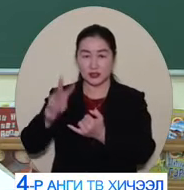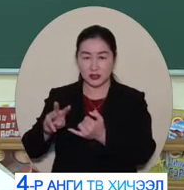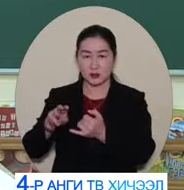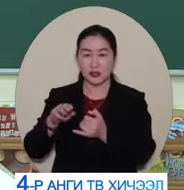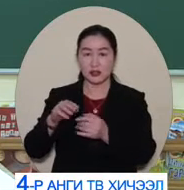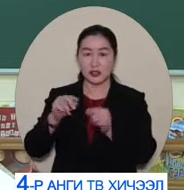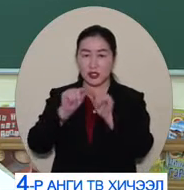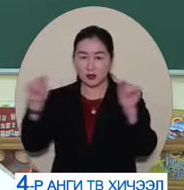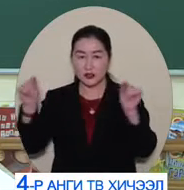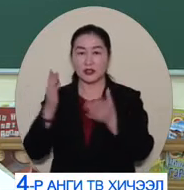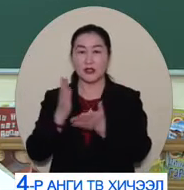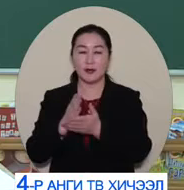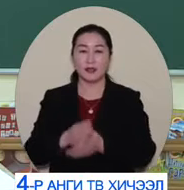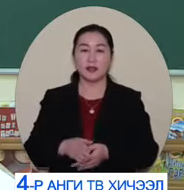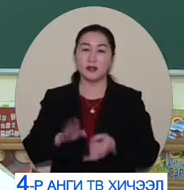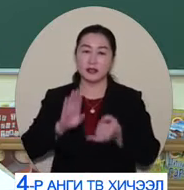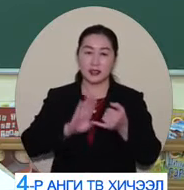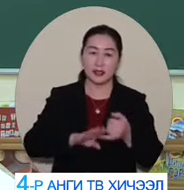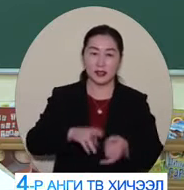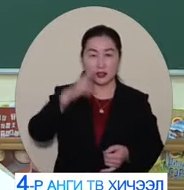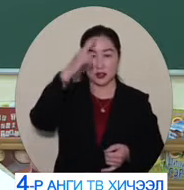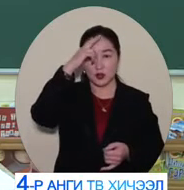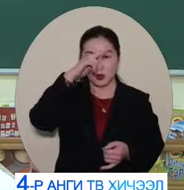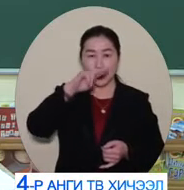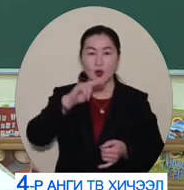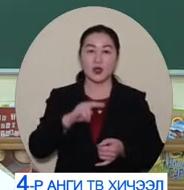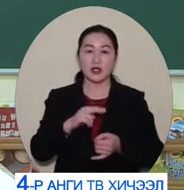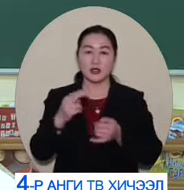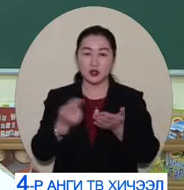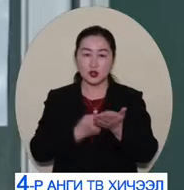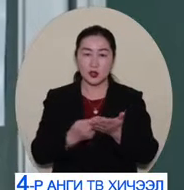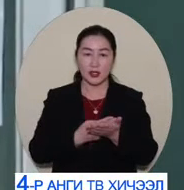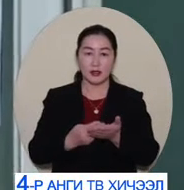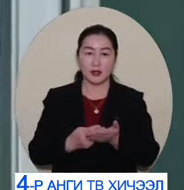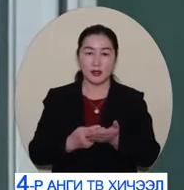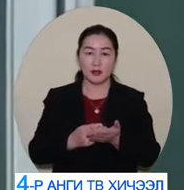зургийг. Хүүгийн өөрийнх нь зурсан зургийг энд тавьж тавья.